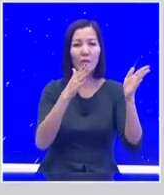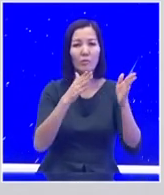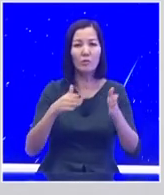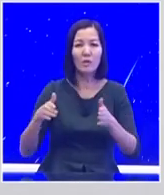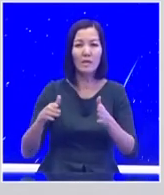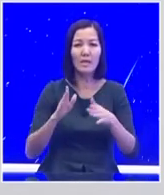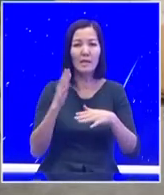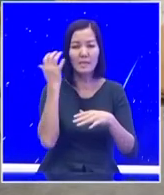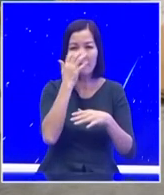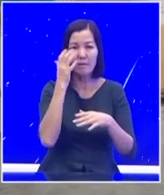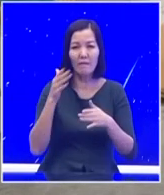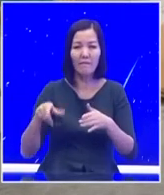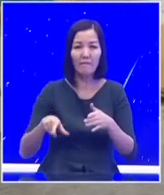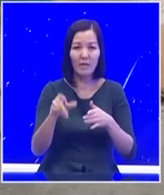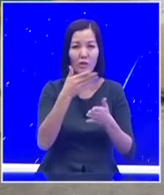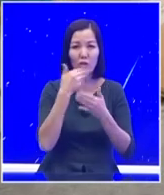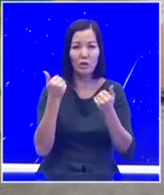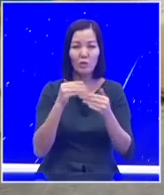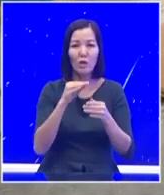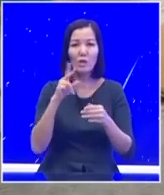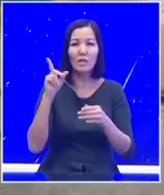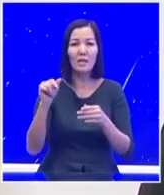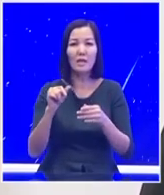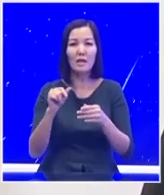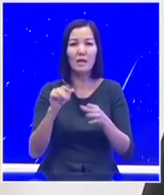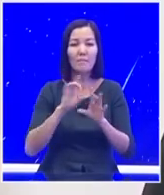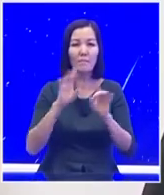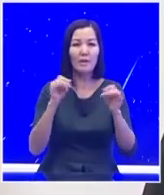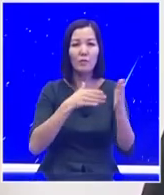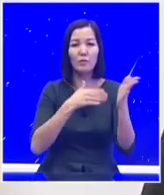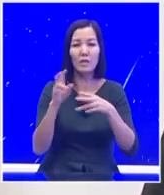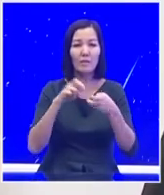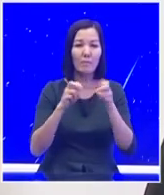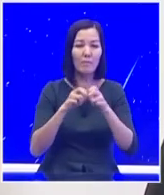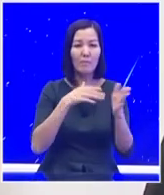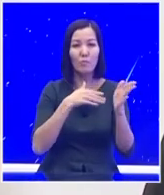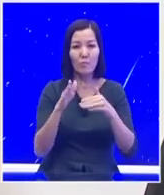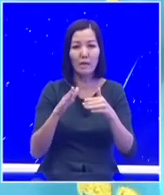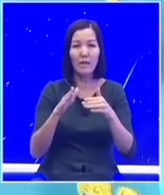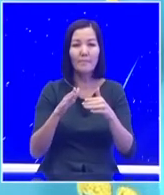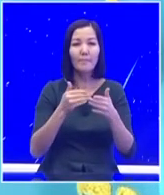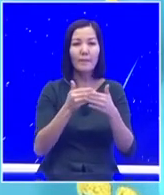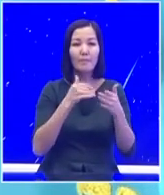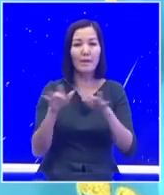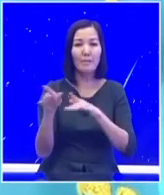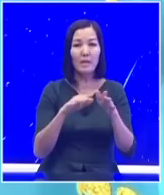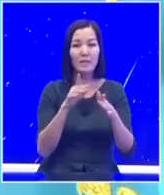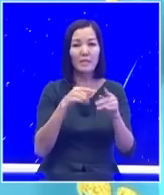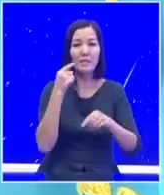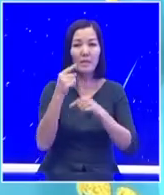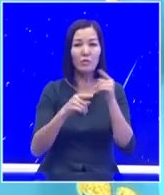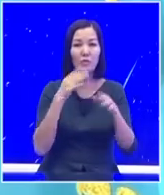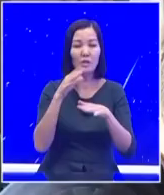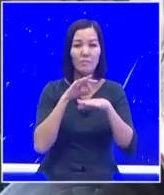и дорожки для слабовидящих. Отделу ЖКХ даны рекомендации и срок устранить проблемы. Аналогичное мероприятие в следующий